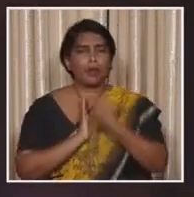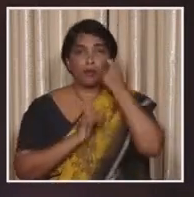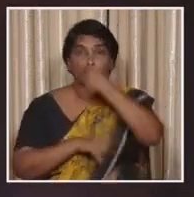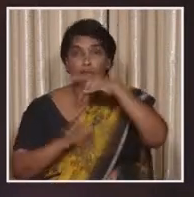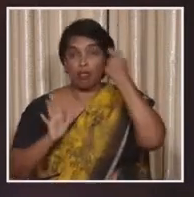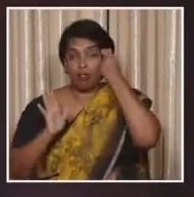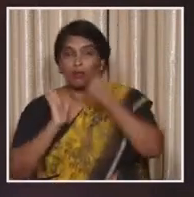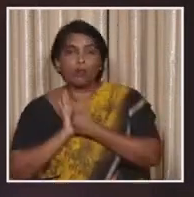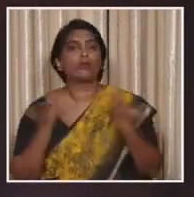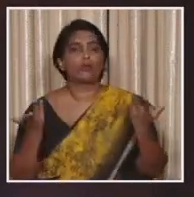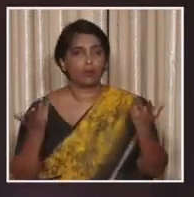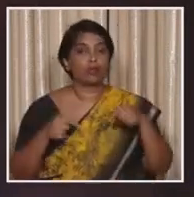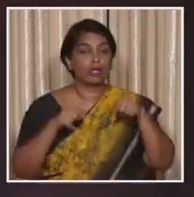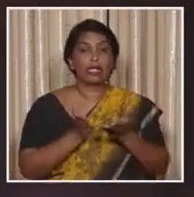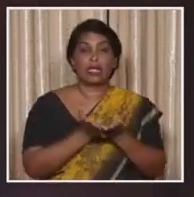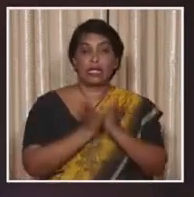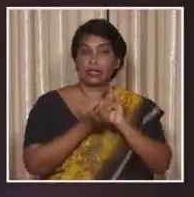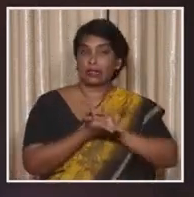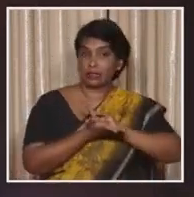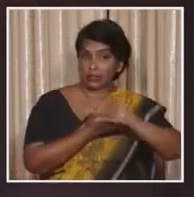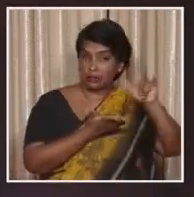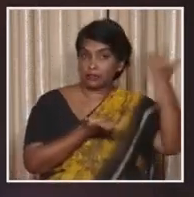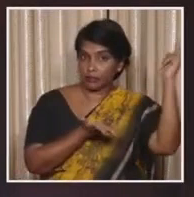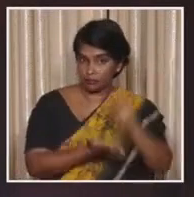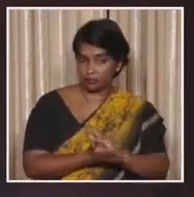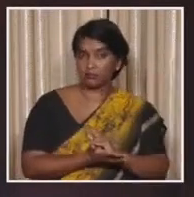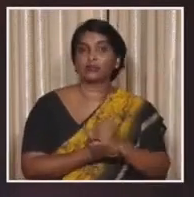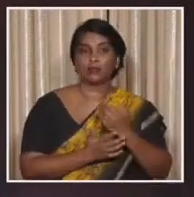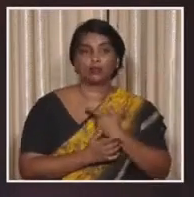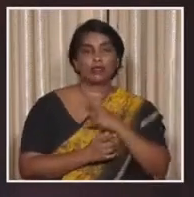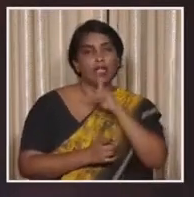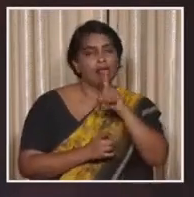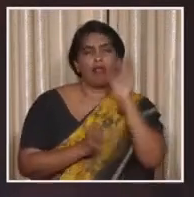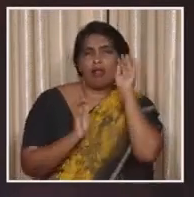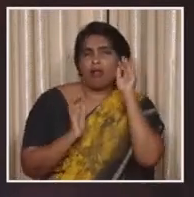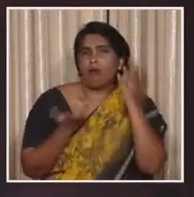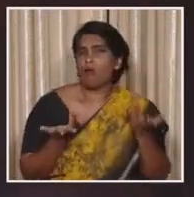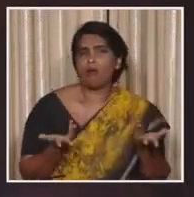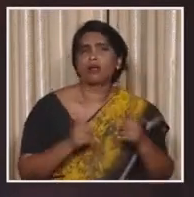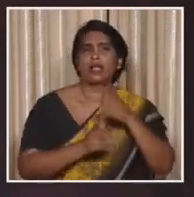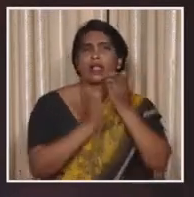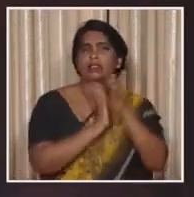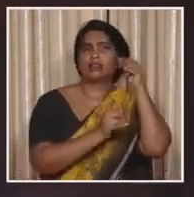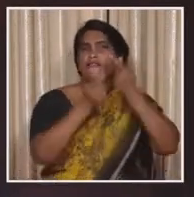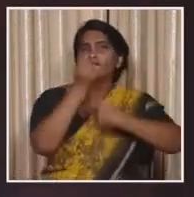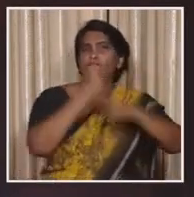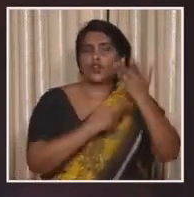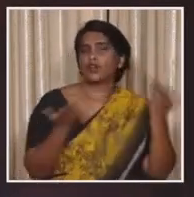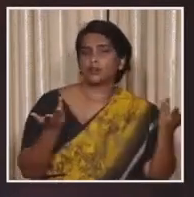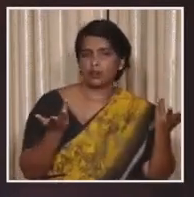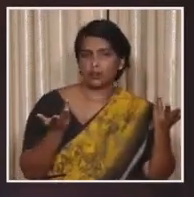எதை விற்றுள்ளார்கள் என்று எங்களுக்கு தெரியாது. நாடாளுமன்றத்தில் நாம் கெஞ்சி கேட்டால்தான் எதை விற்றார்கள் என்று தெரிய